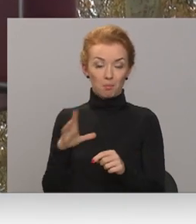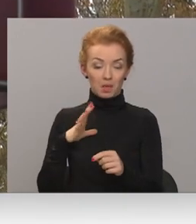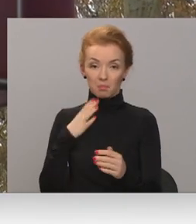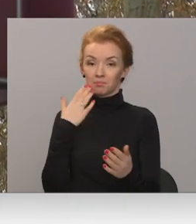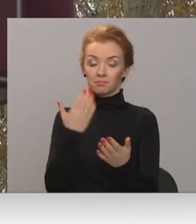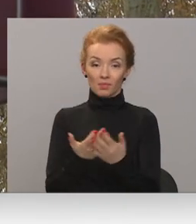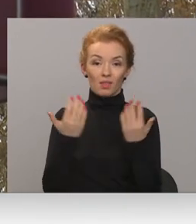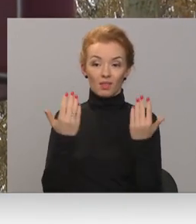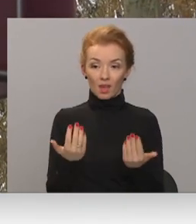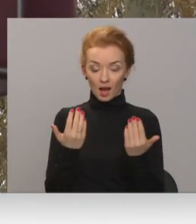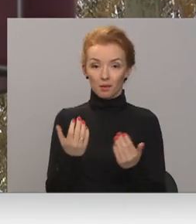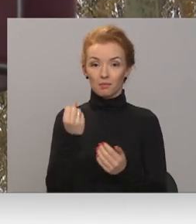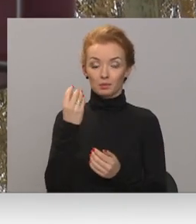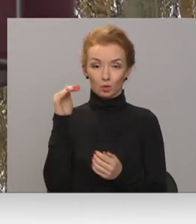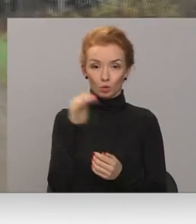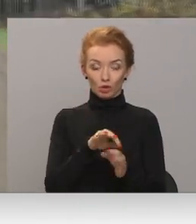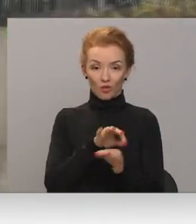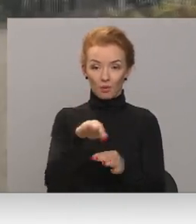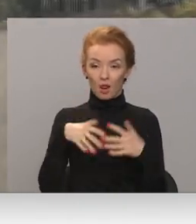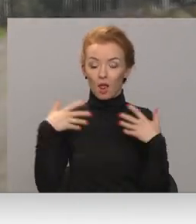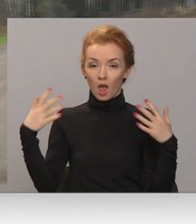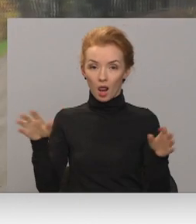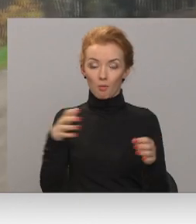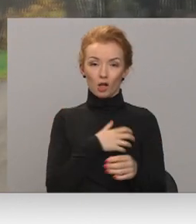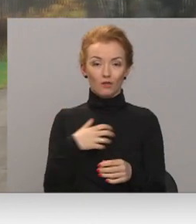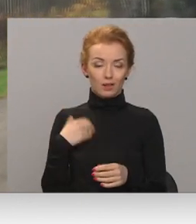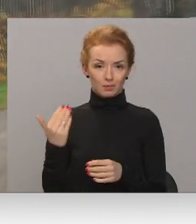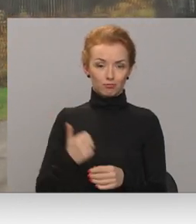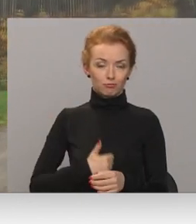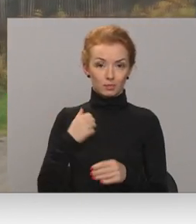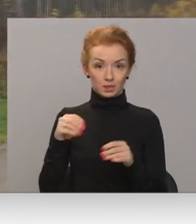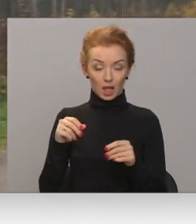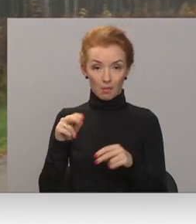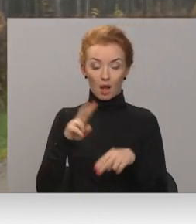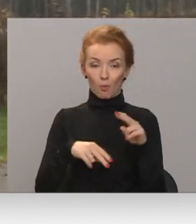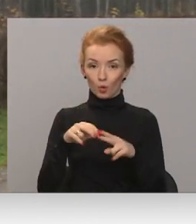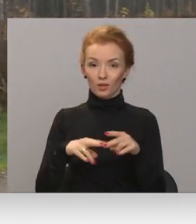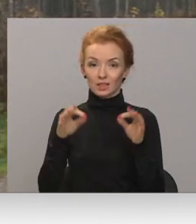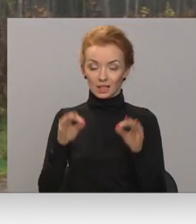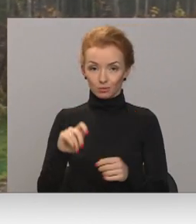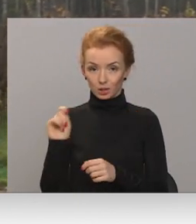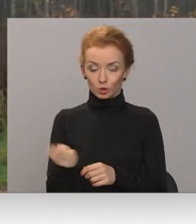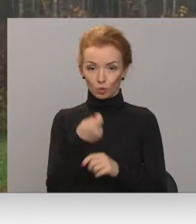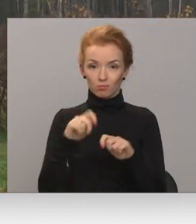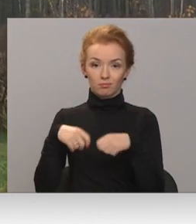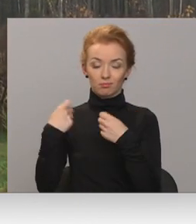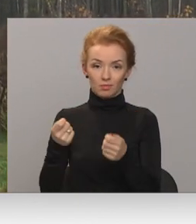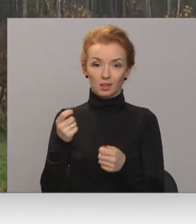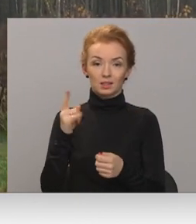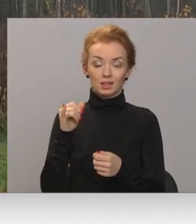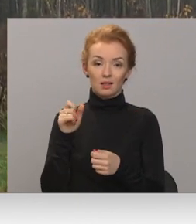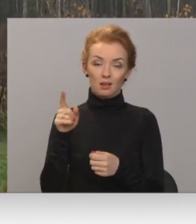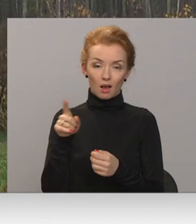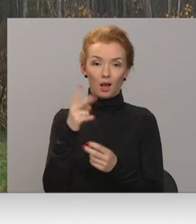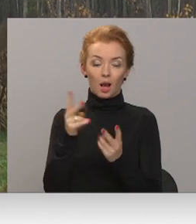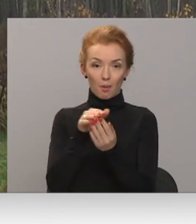Jelgavas pievārtē 15 tūkstoši kvadrātmetru liela pašvaldībai piedroša zeme, apbūves tiesību izsolē nodot SIA krematoriju